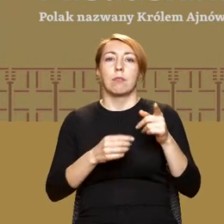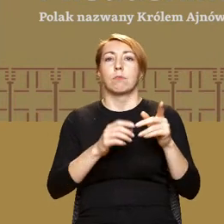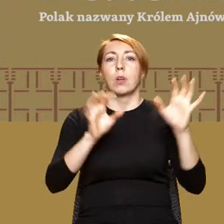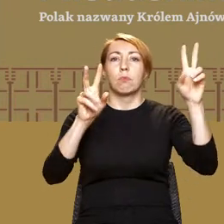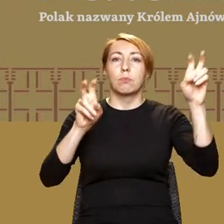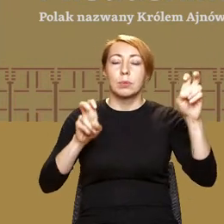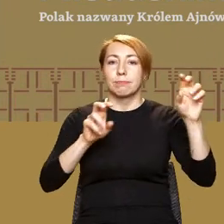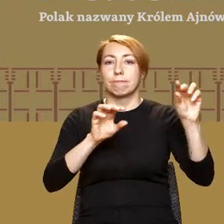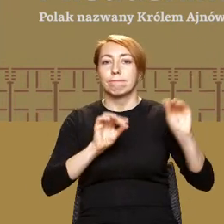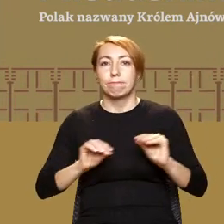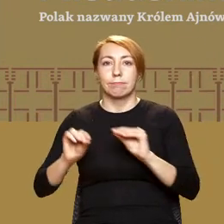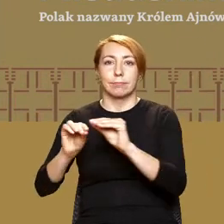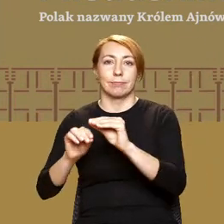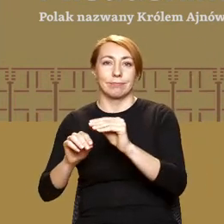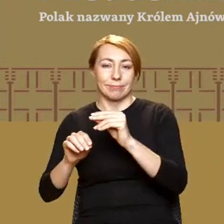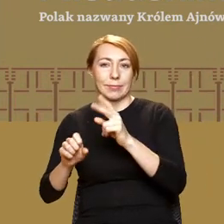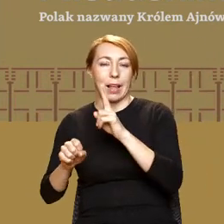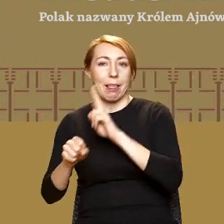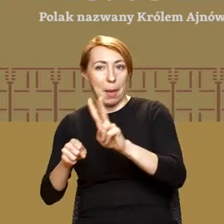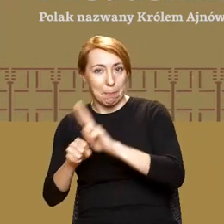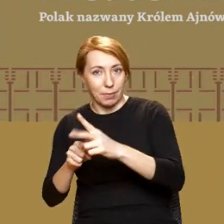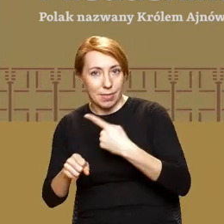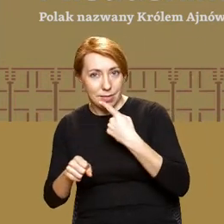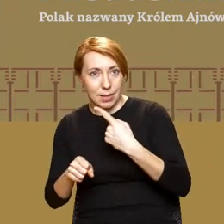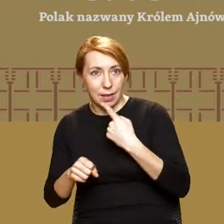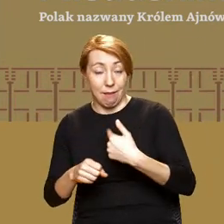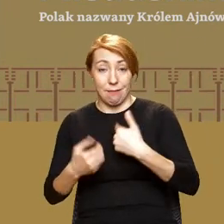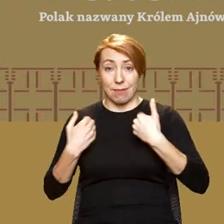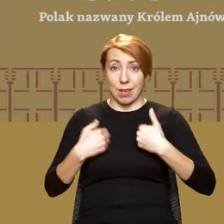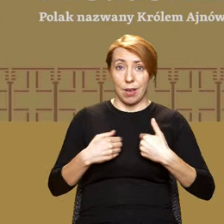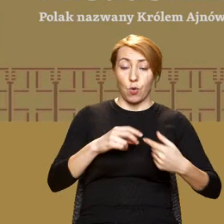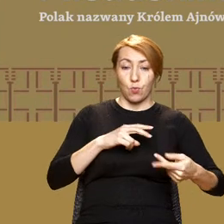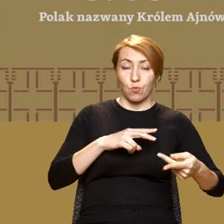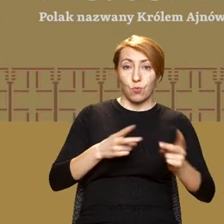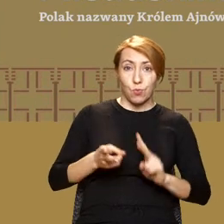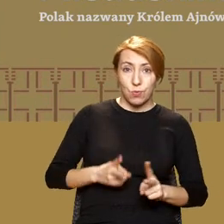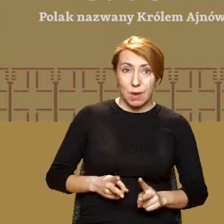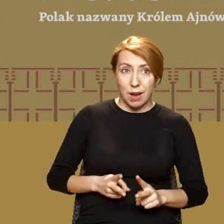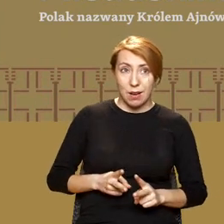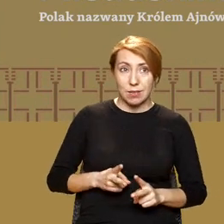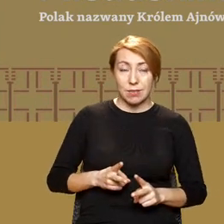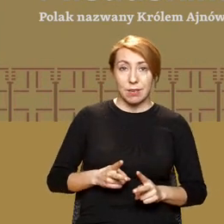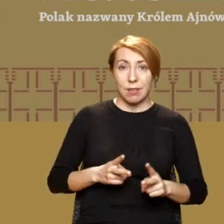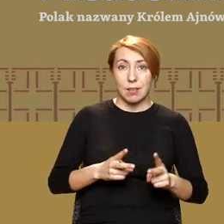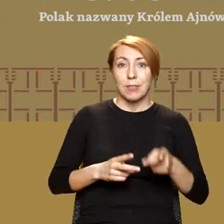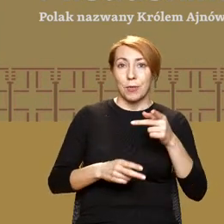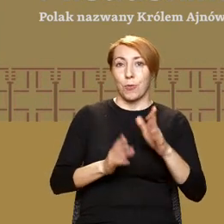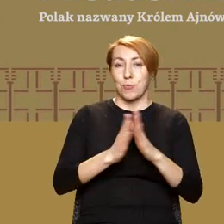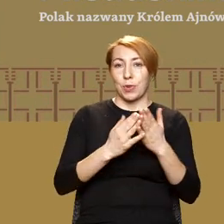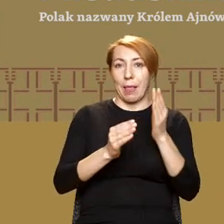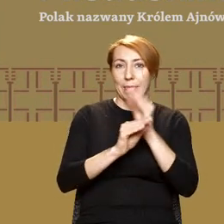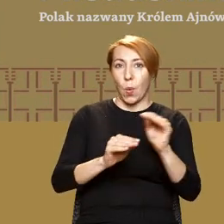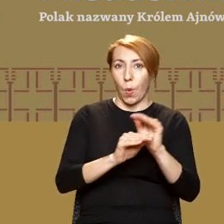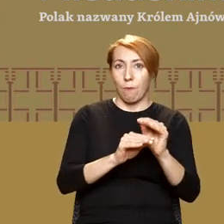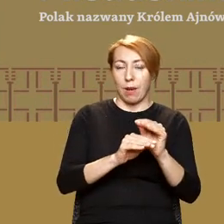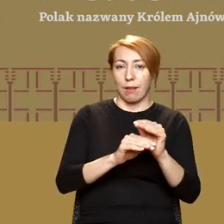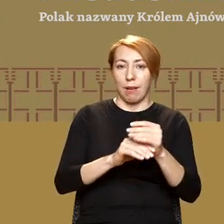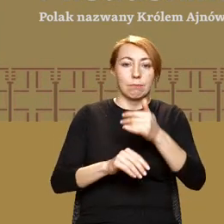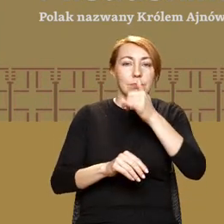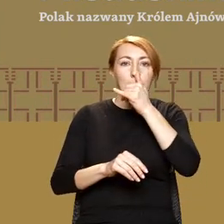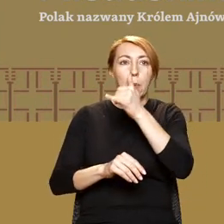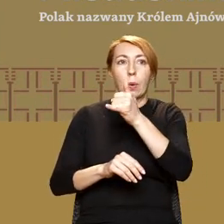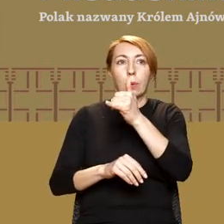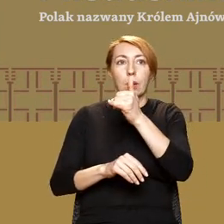są po japońsku, ale jako tłumacz dzieła naukowego, jako tłumaczka dzieła naukowego nie mogę po prostu